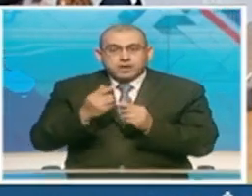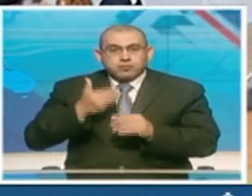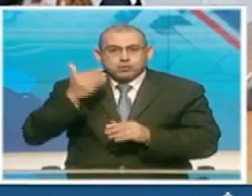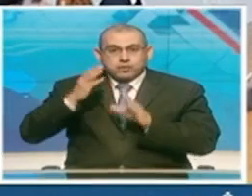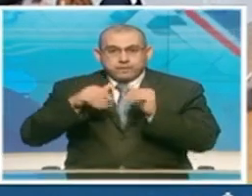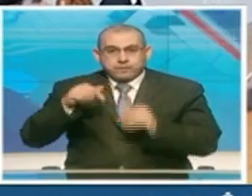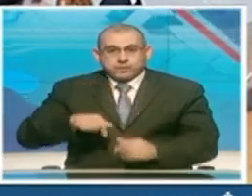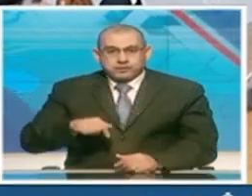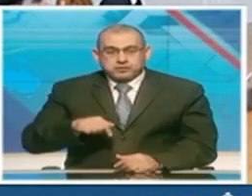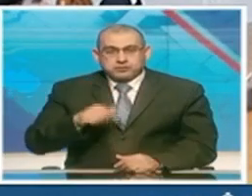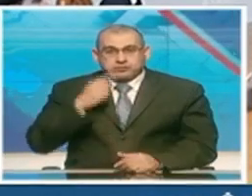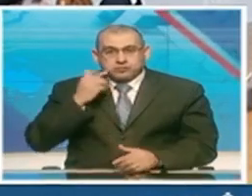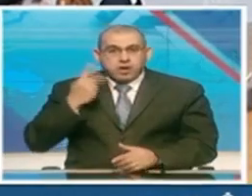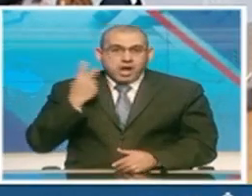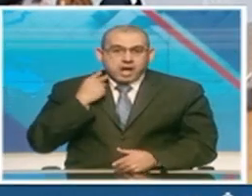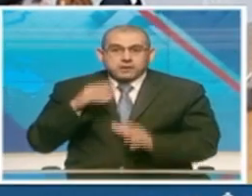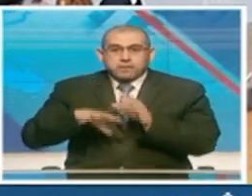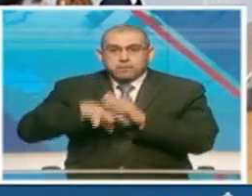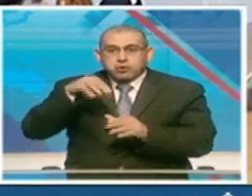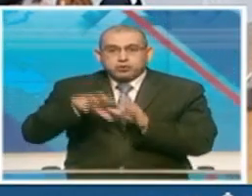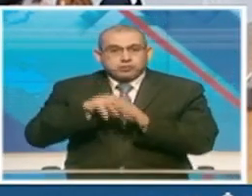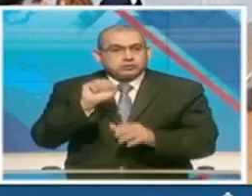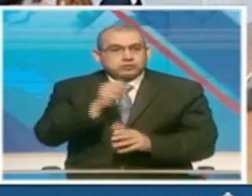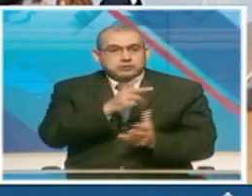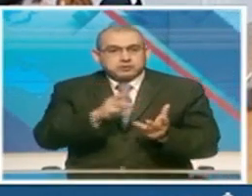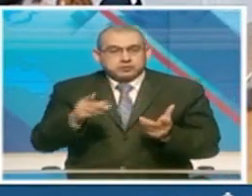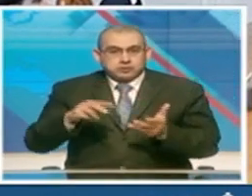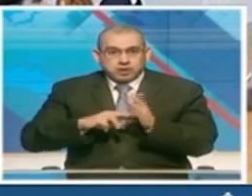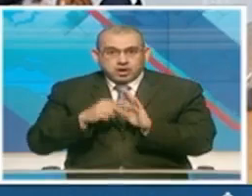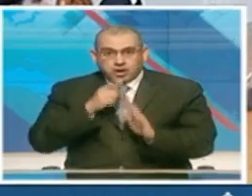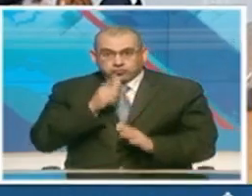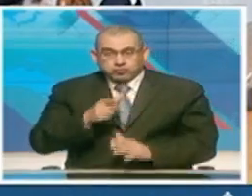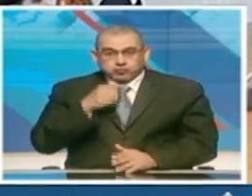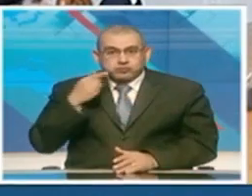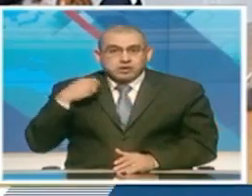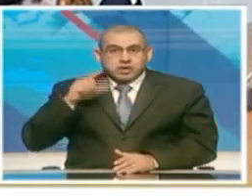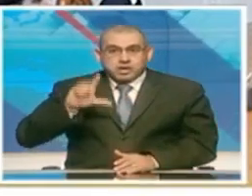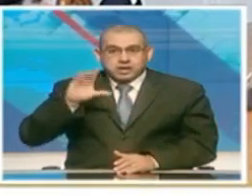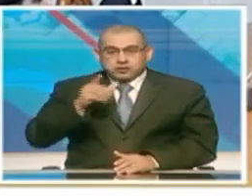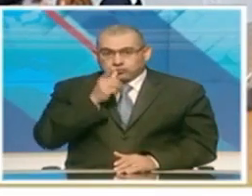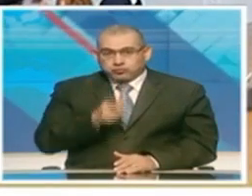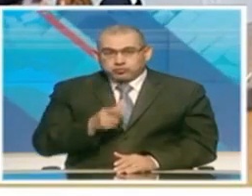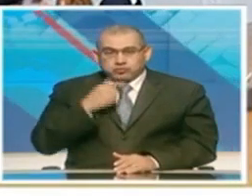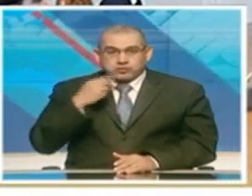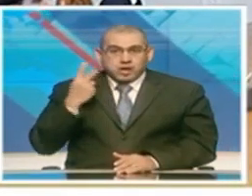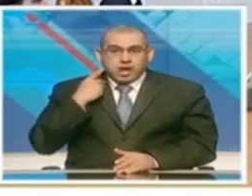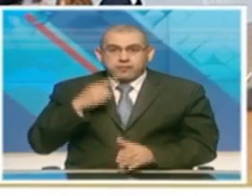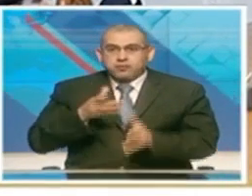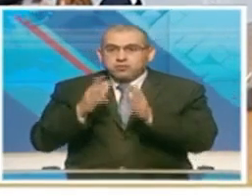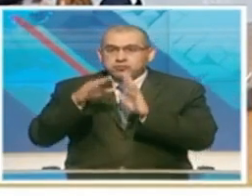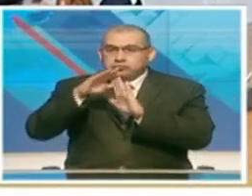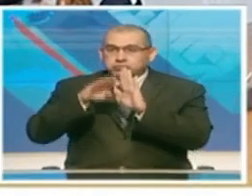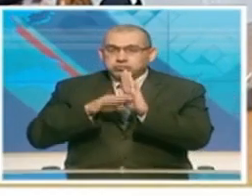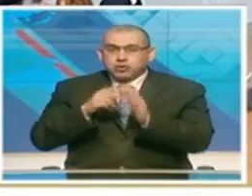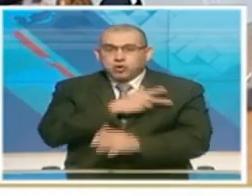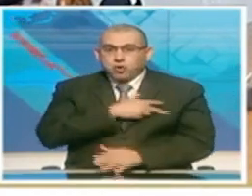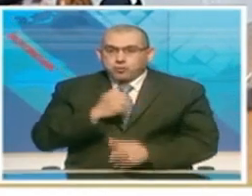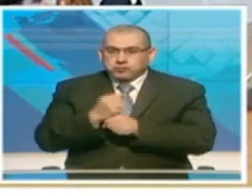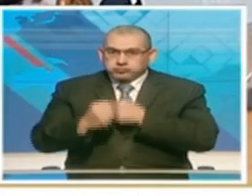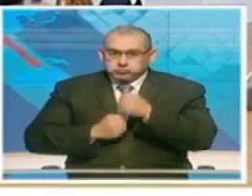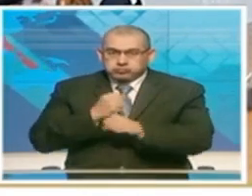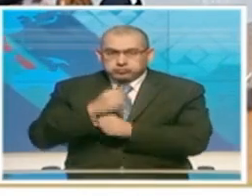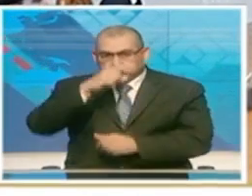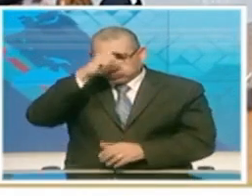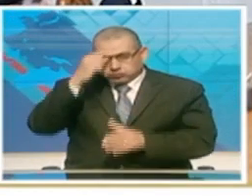مصر وعددا من المشروعات الاخرى حيث اطلع السيد الرئيس على الجهود التي تقوم بها الحكومه لتوفير